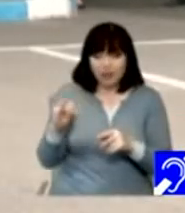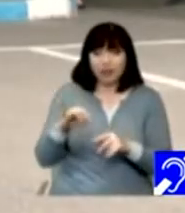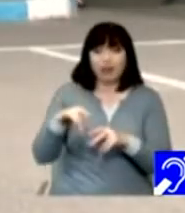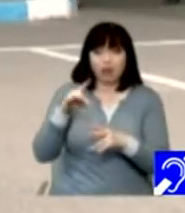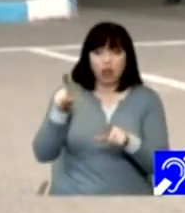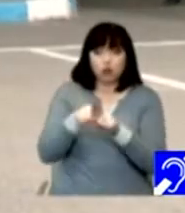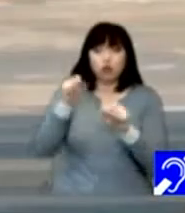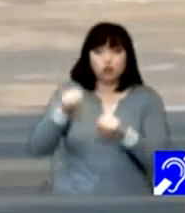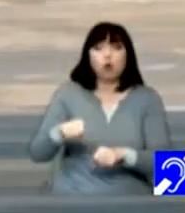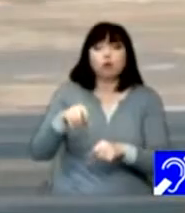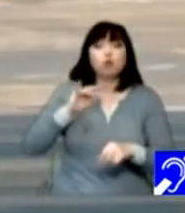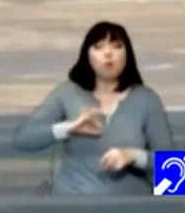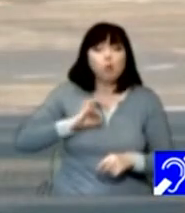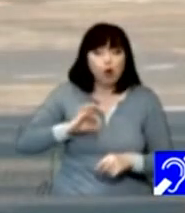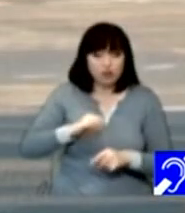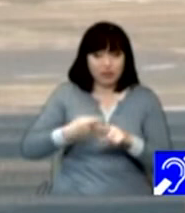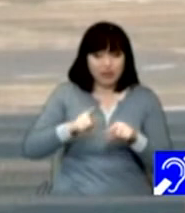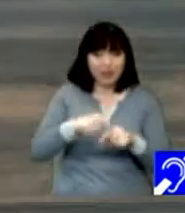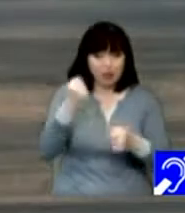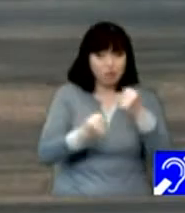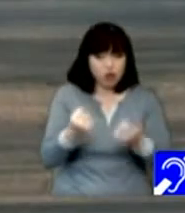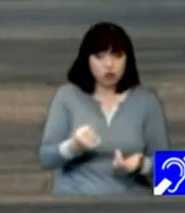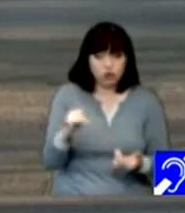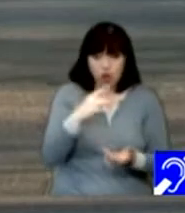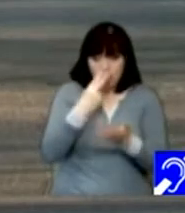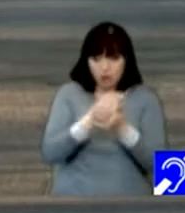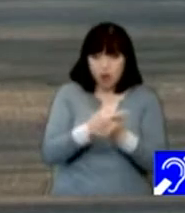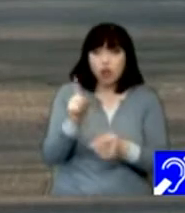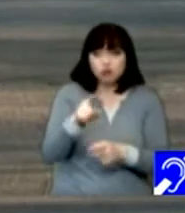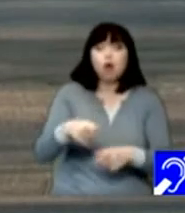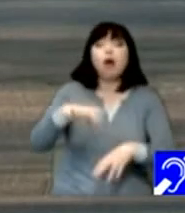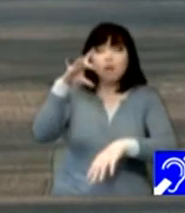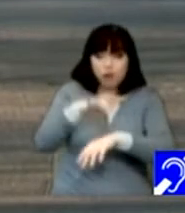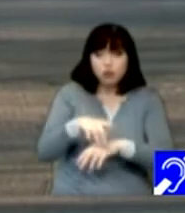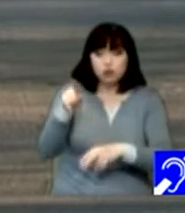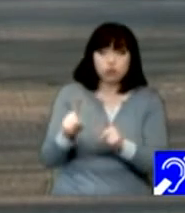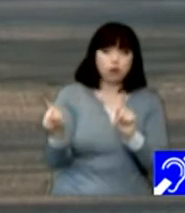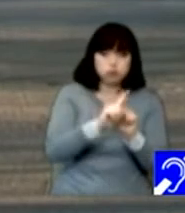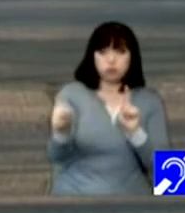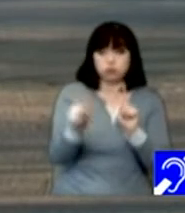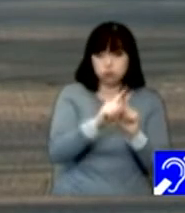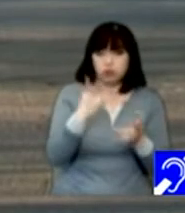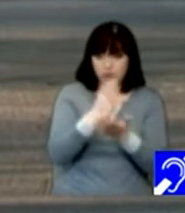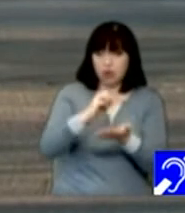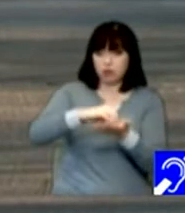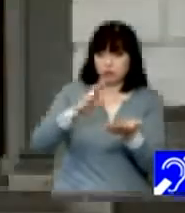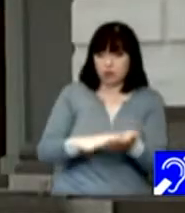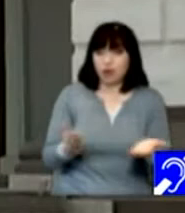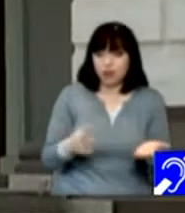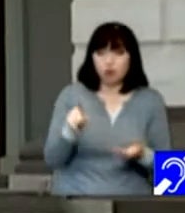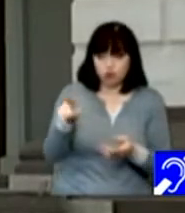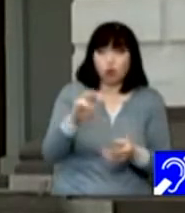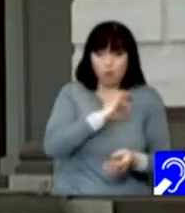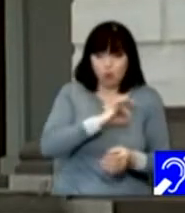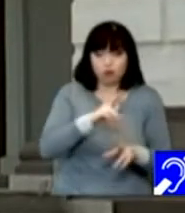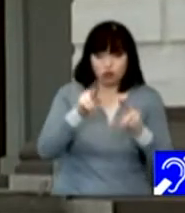drept de folosință, iar datele poliției de frontieră arată că ei sunt cei care au traversat frontiera cu mașina. Mai mult, cumnata procurorului,